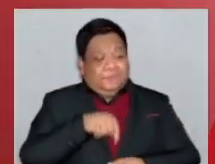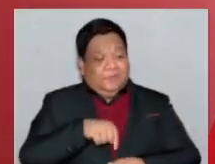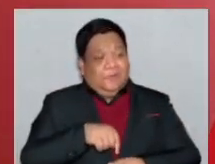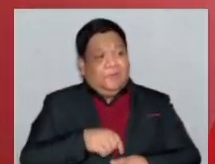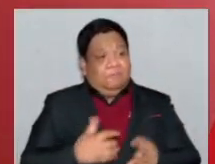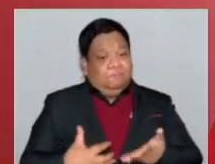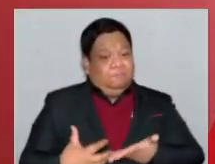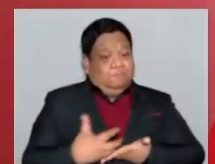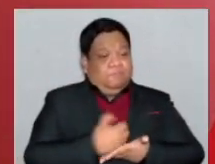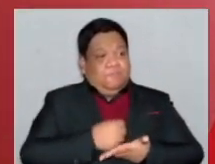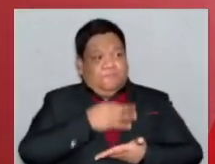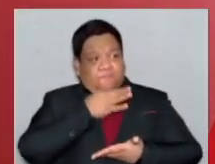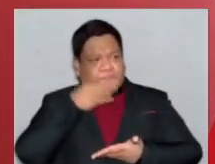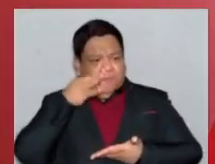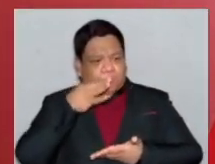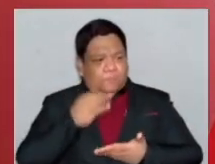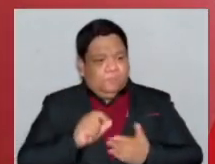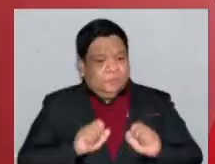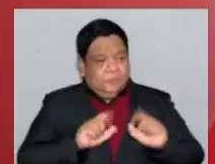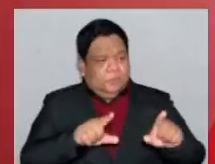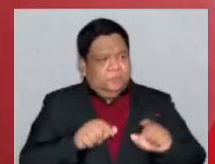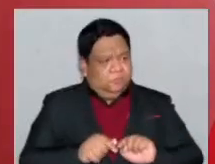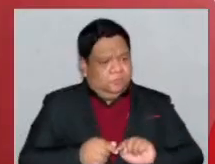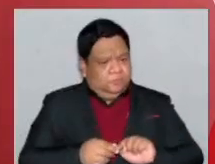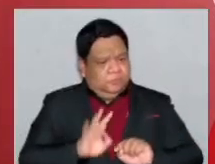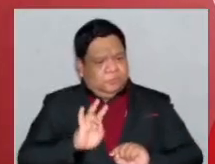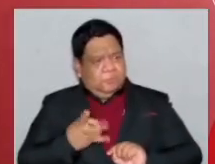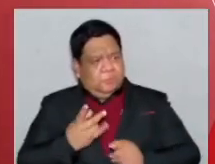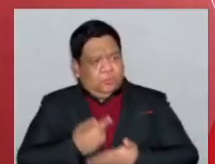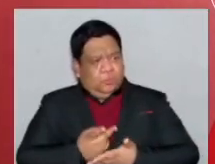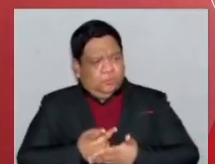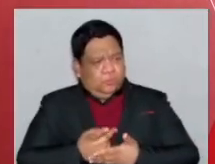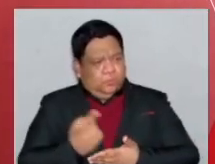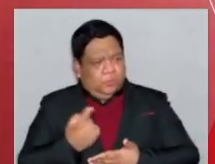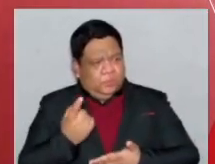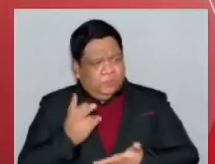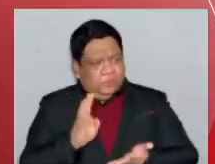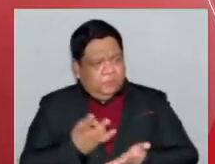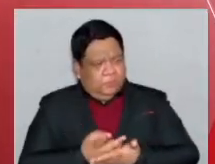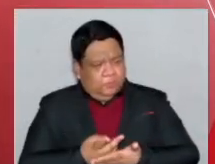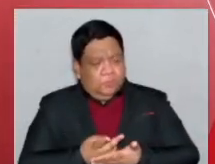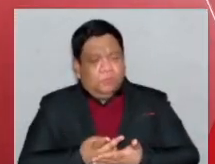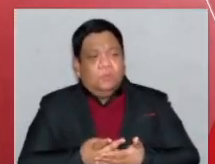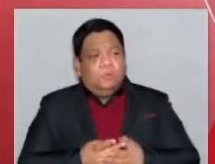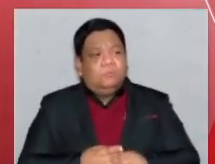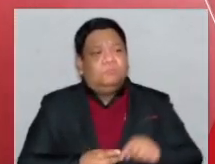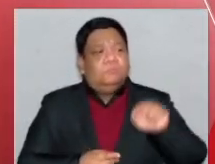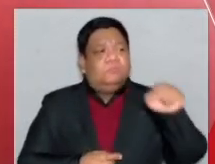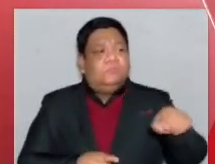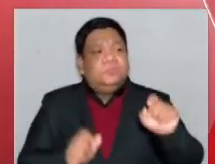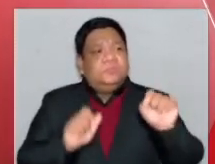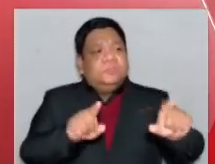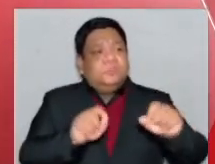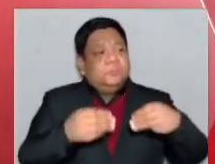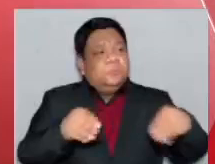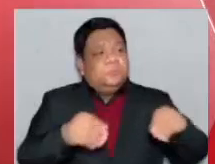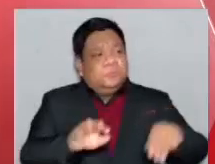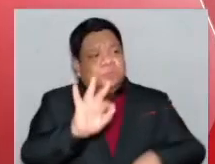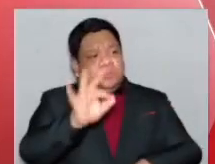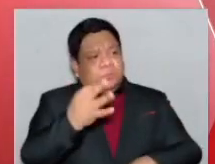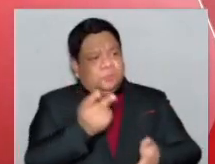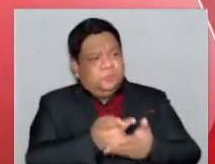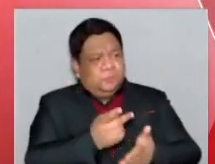ginagawa na ilan nagtitinda dahil kung ang farm gate price mo ay 7 pesos at ibebenta ng 9 pesos sa palengke, hindi ho ba may overpricing doon,